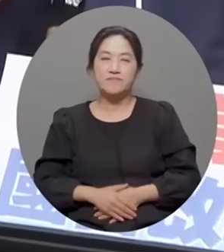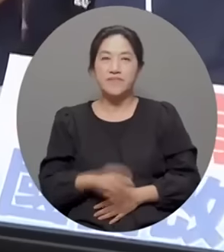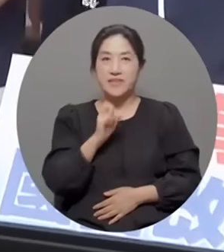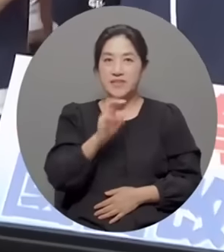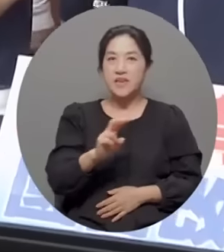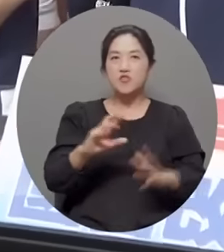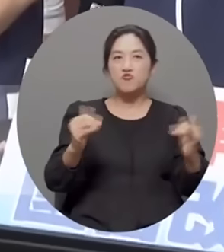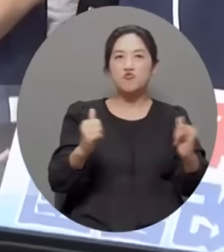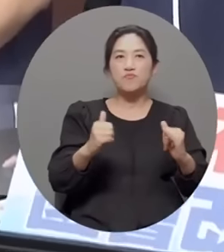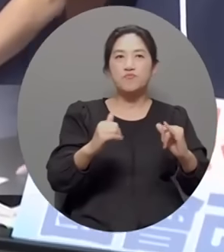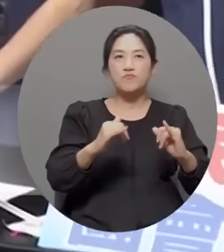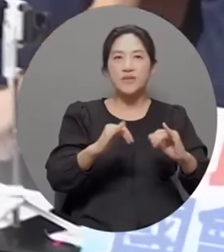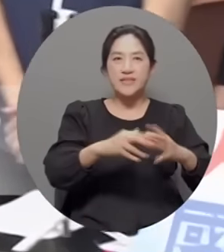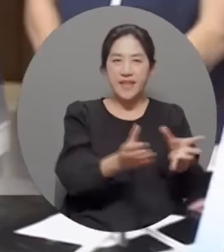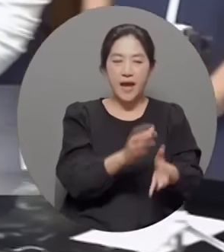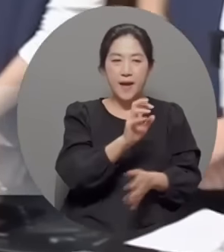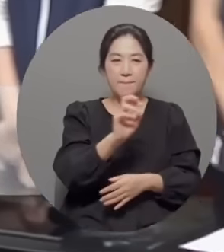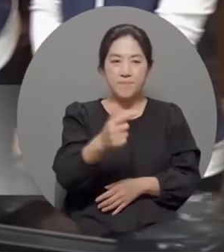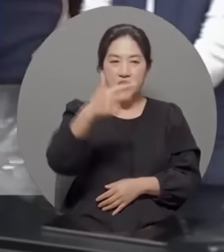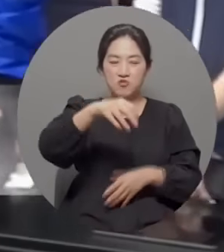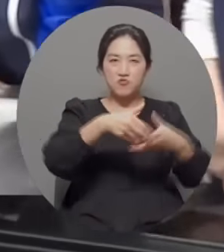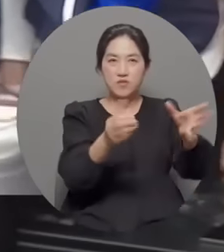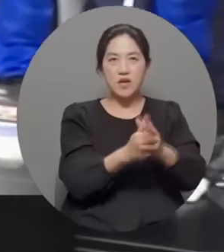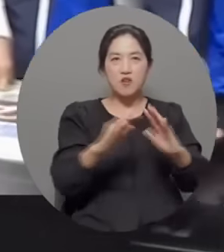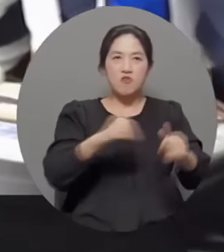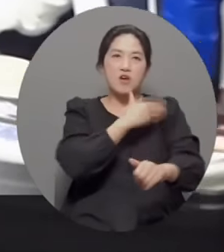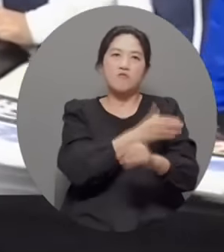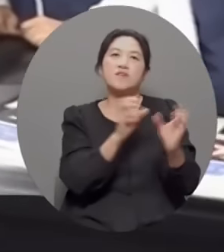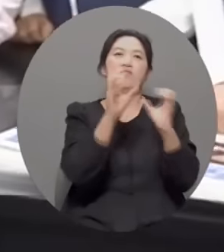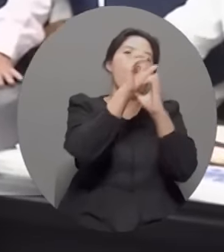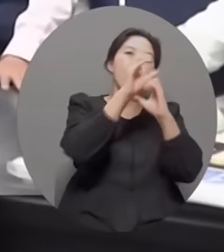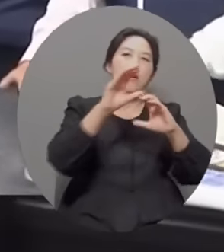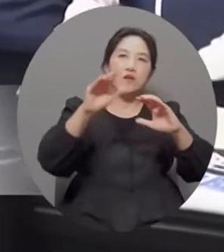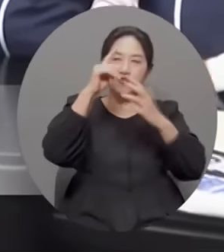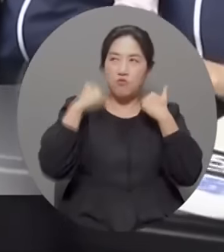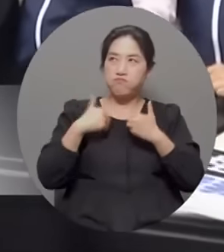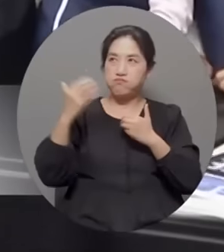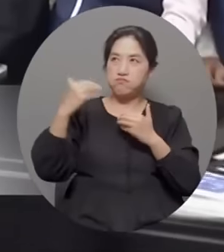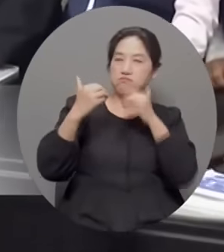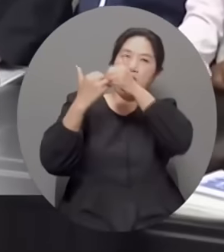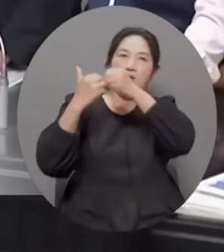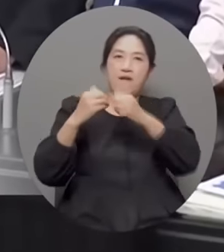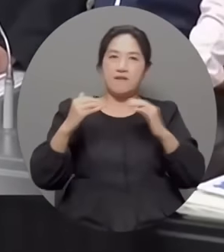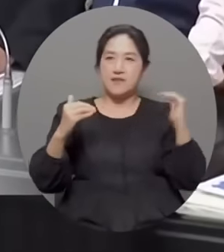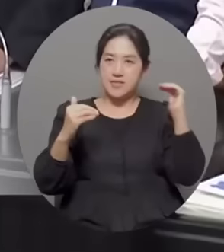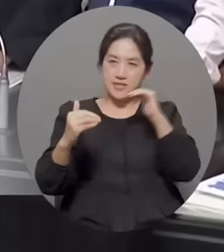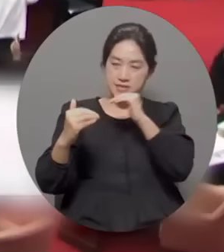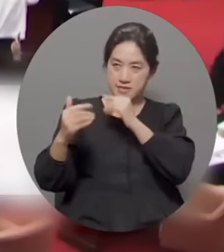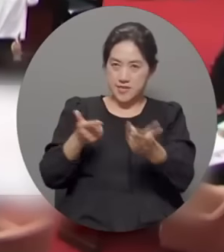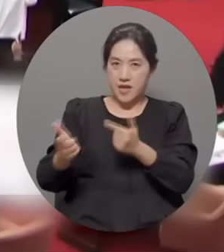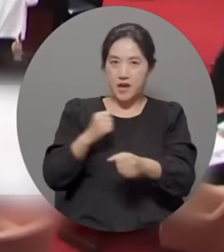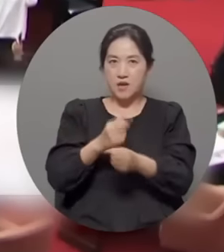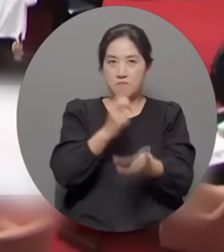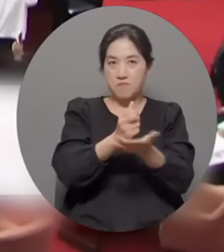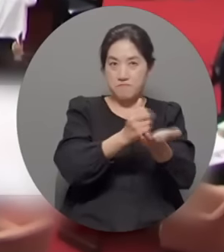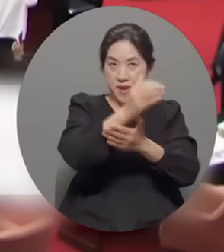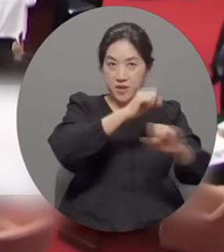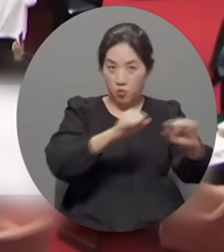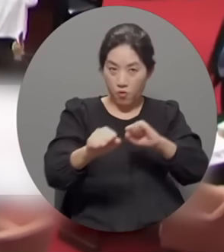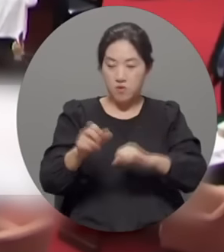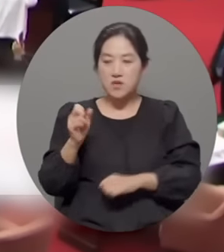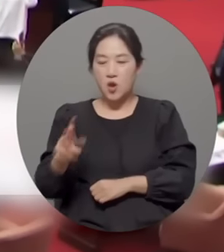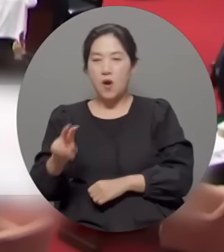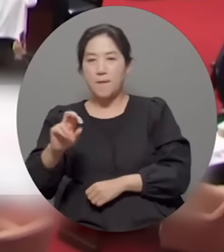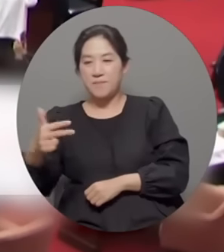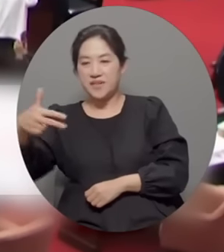야당인 국민당과 민중당이 국회 권한을 늘리고 정부 견제를 강화하는 내용의 법안을 통과시키려 하자 여당인